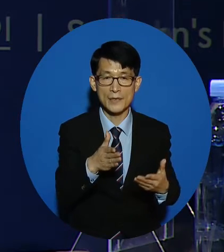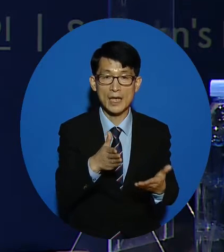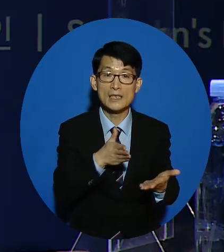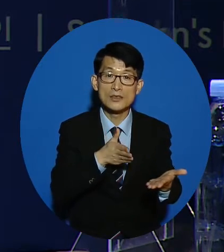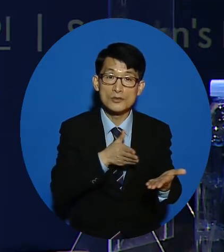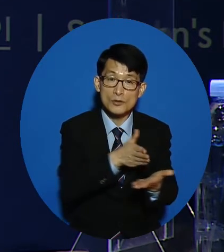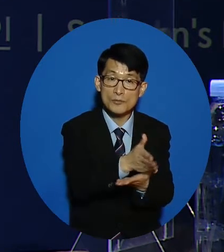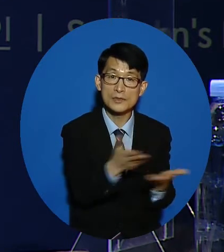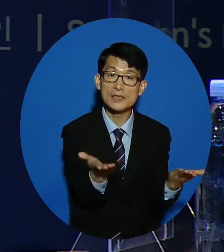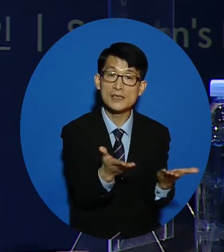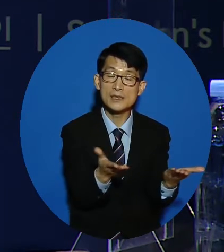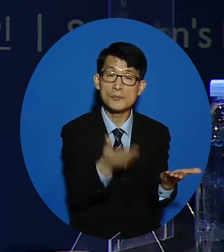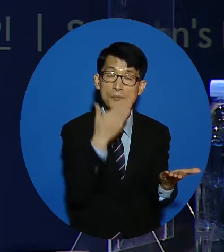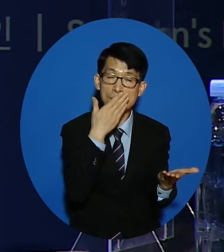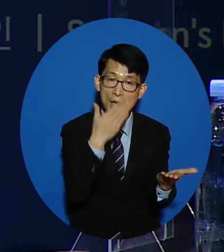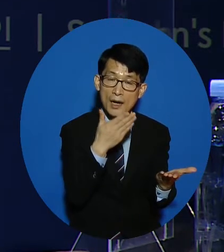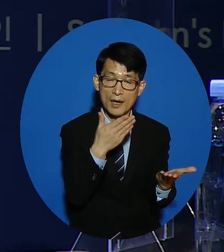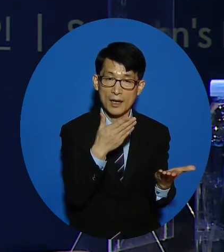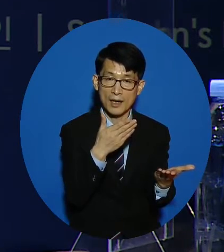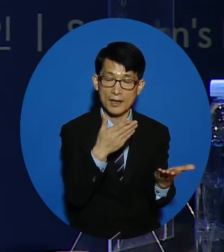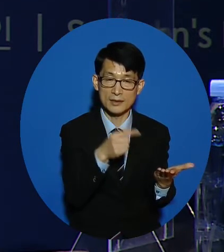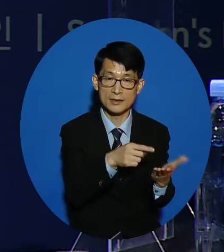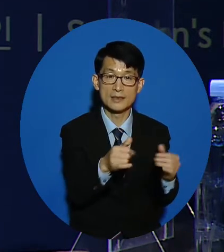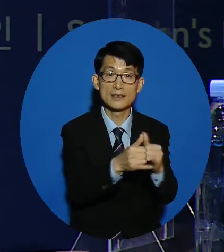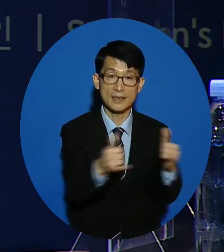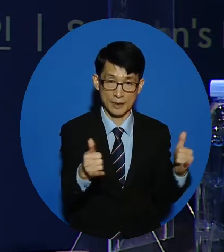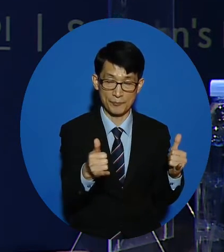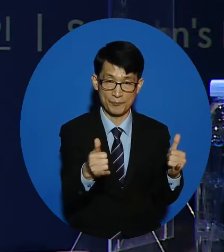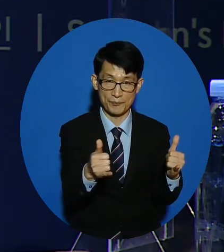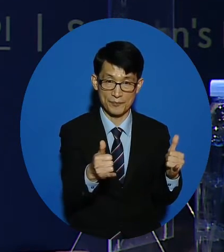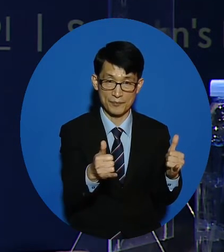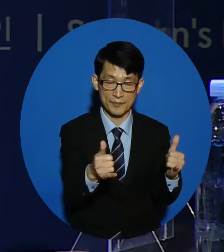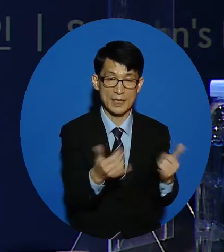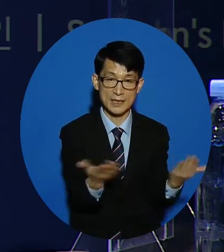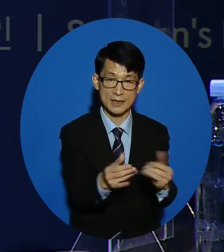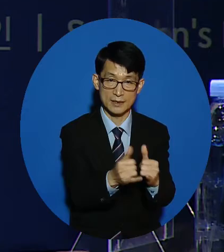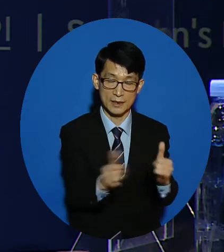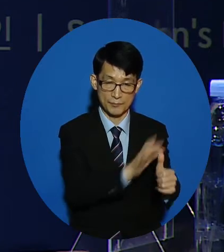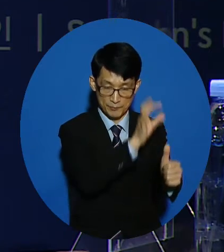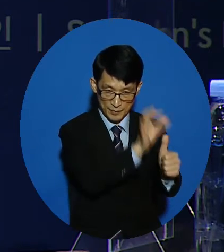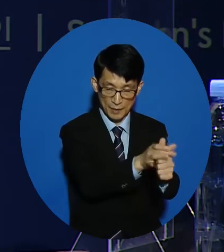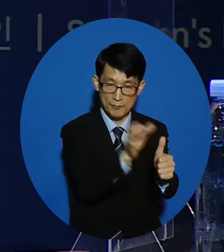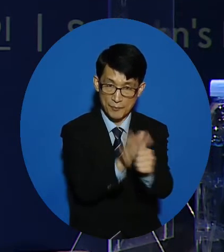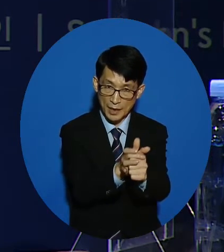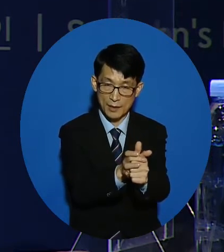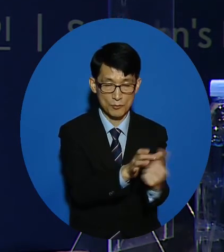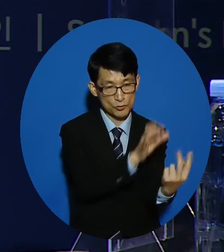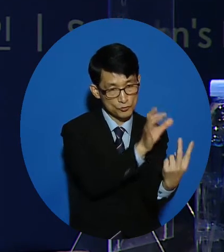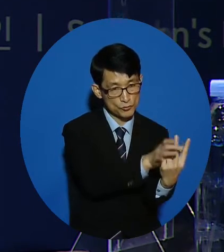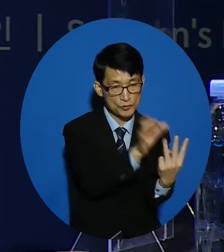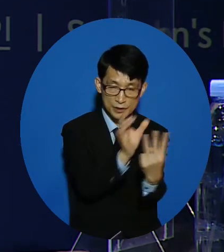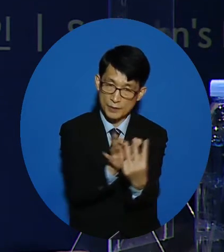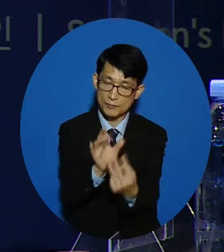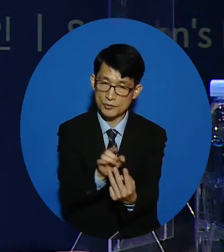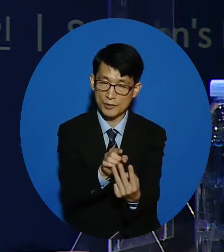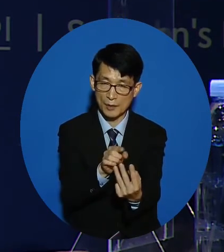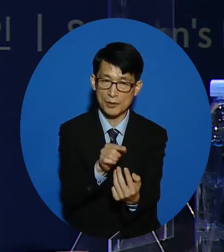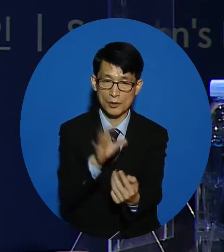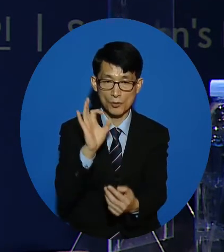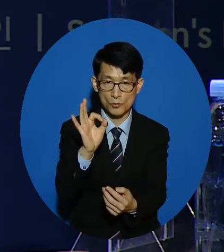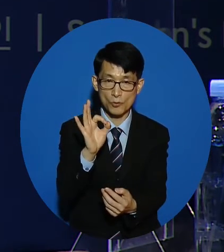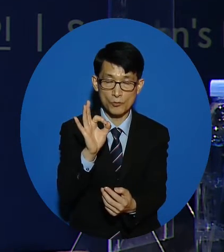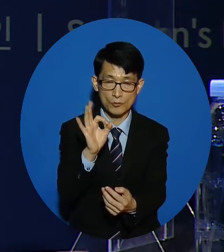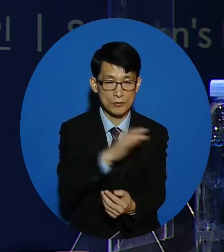확보해 준다면은 건축비에서도 그만해도 많이 절감이 되는 거고 또